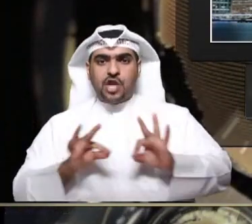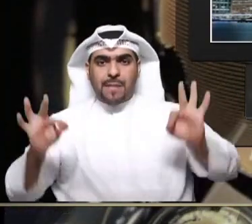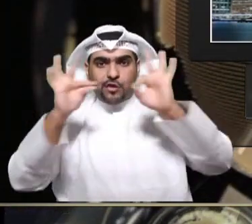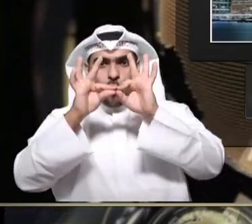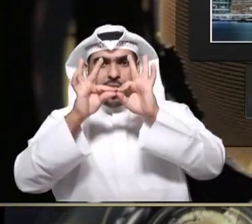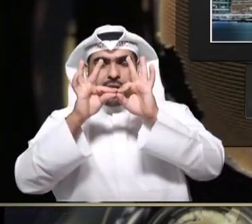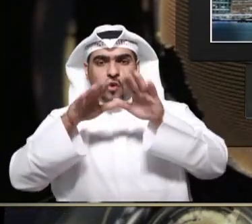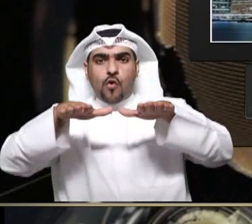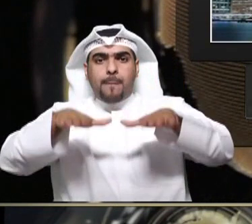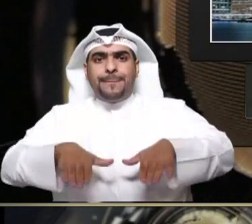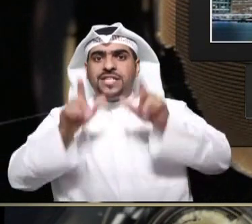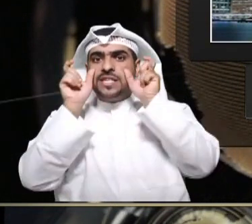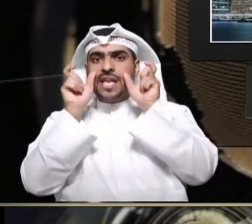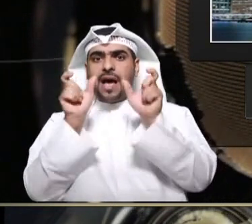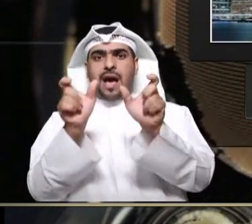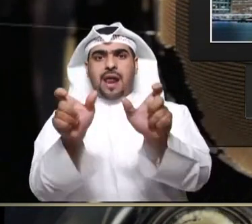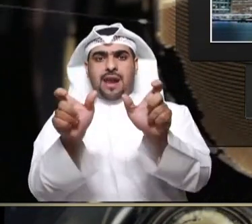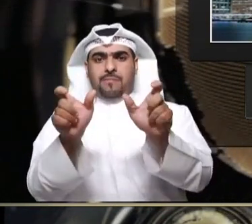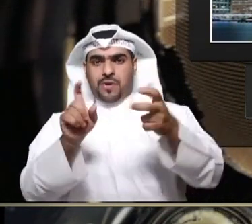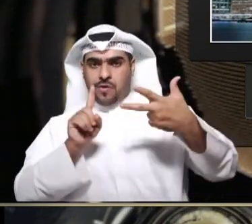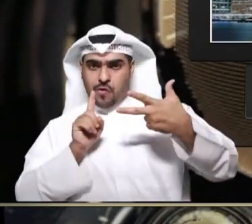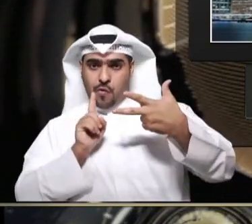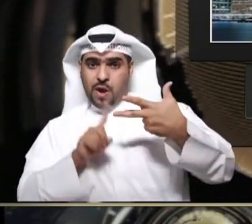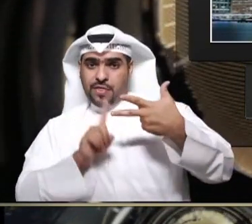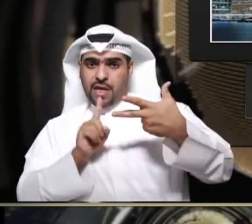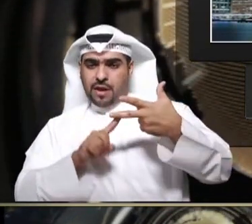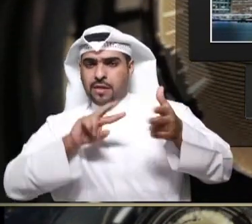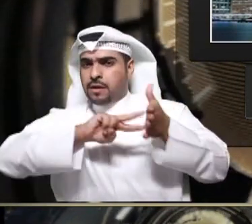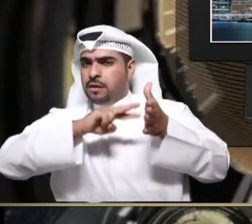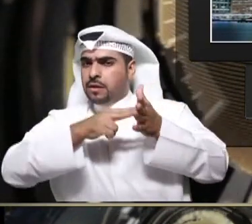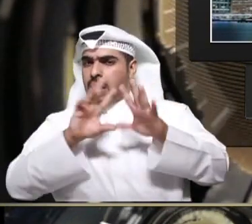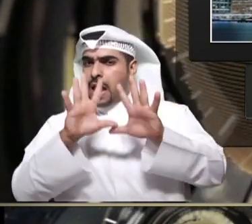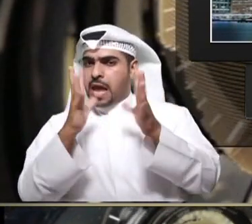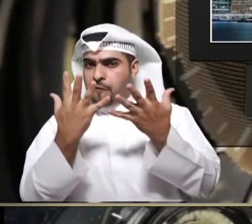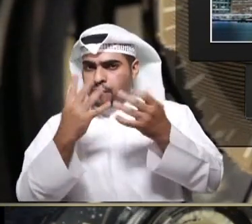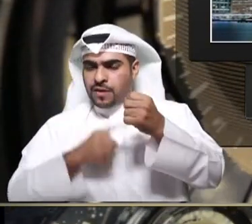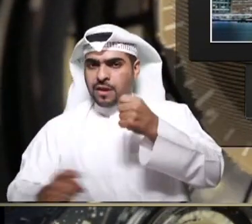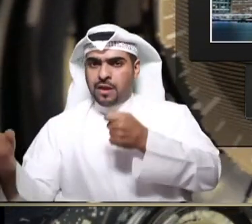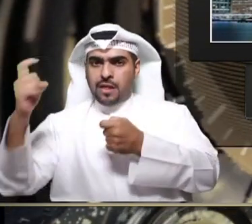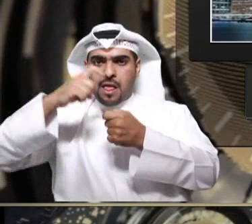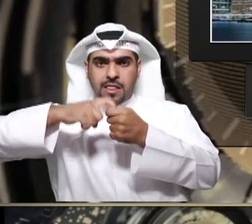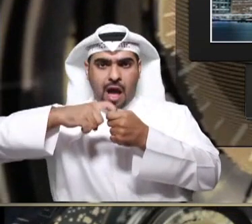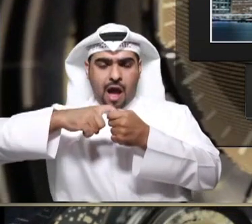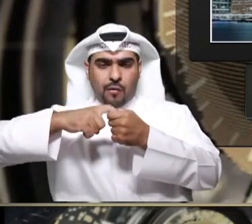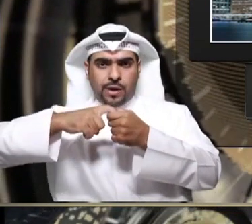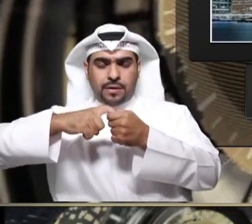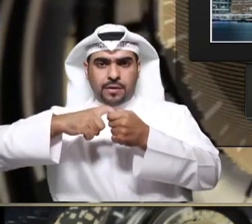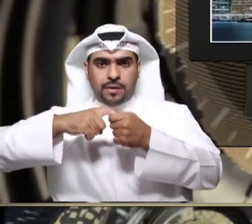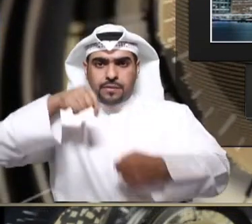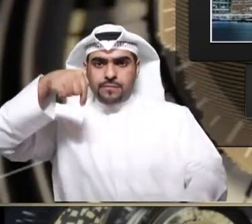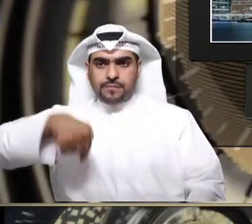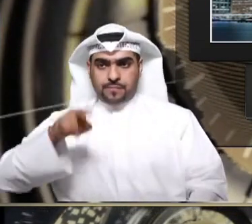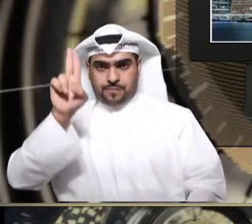والموضوع الثالث وهو كيفية التعاون بين أجهزة